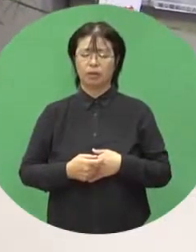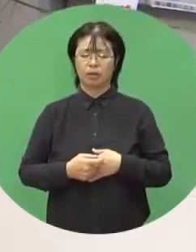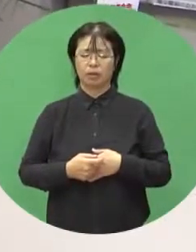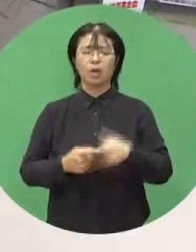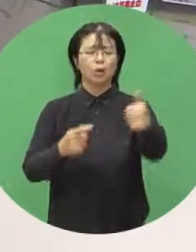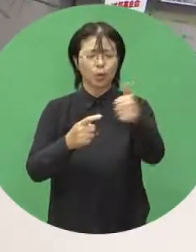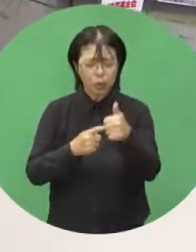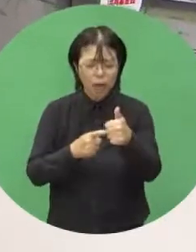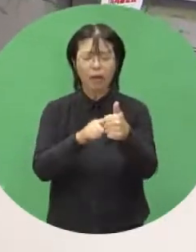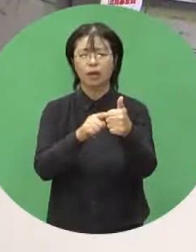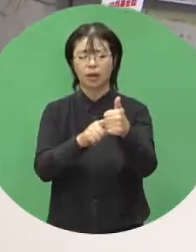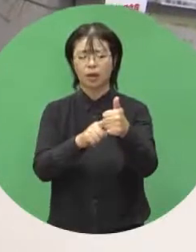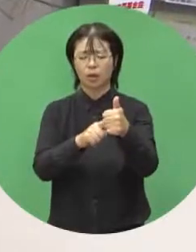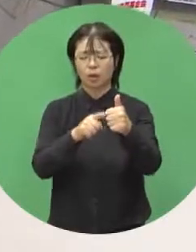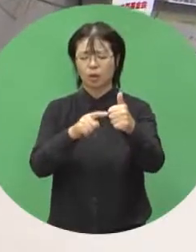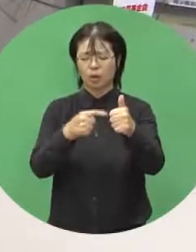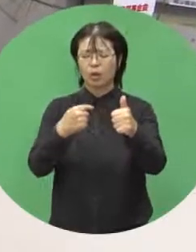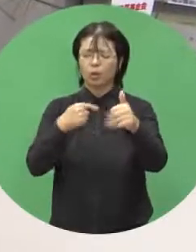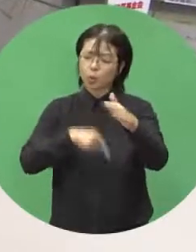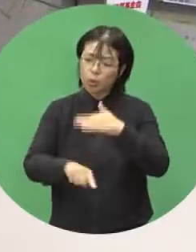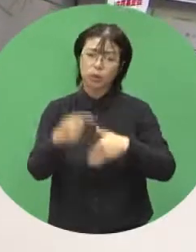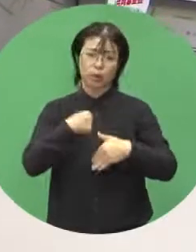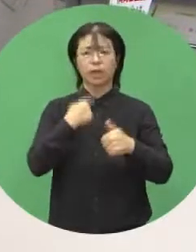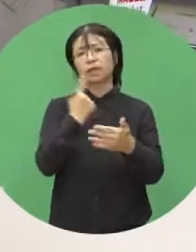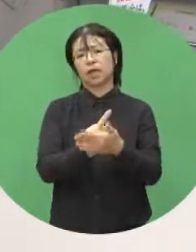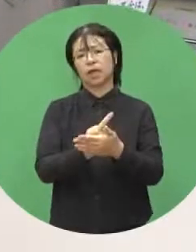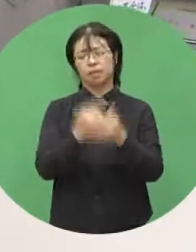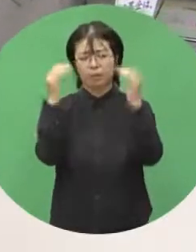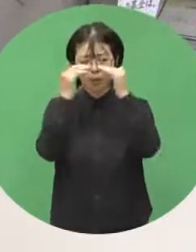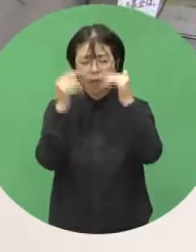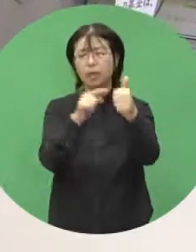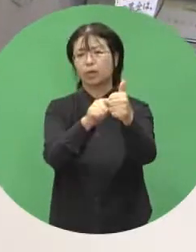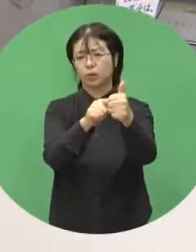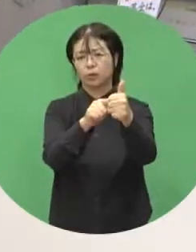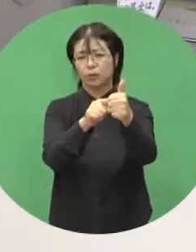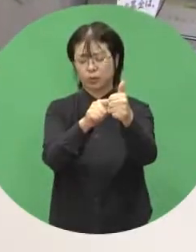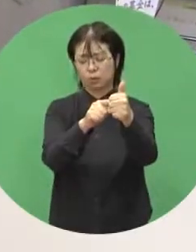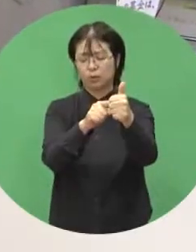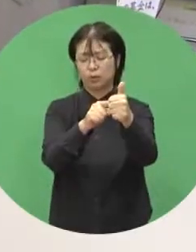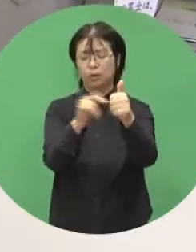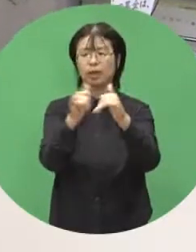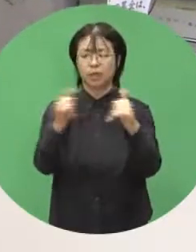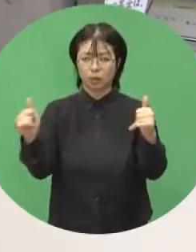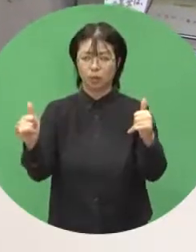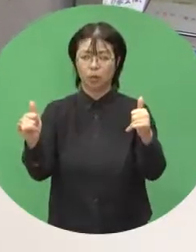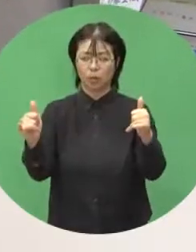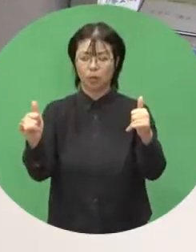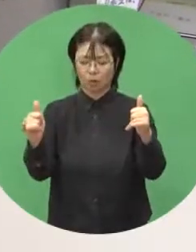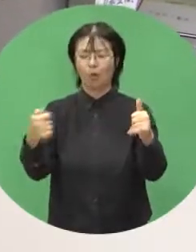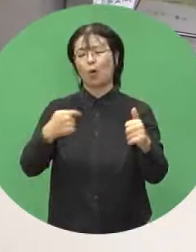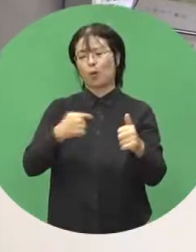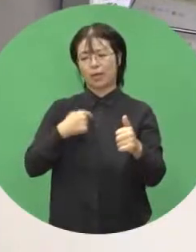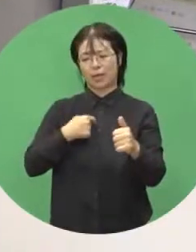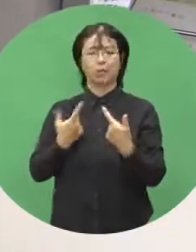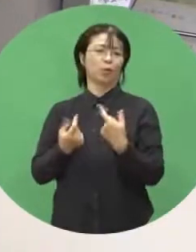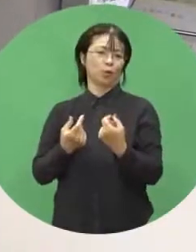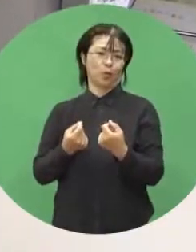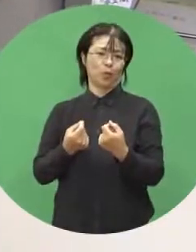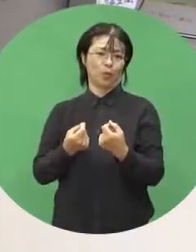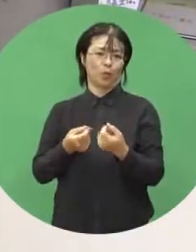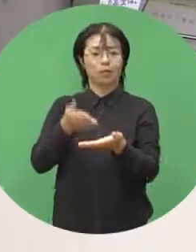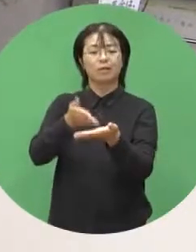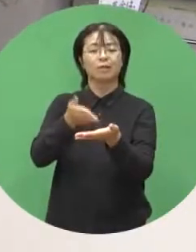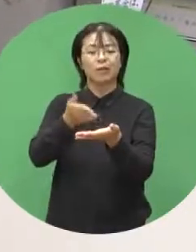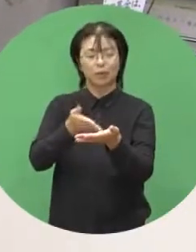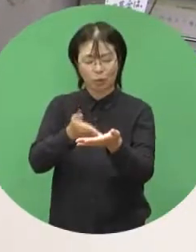うって言って泣かれるご相談者の方もいらっしゃったんですけれども、そこで実は私もなんだよっていうことを